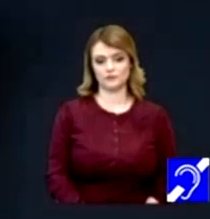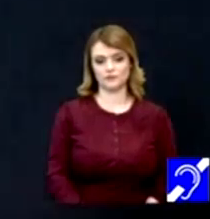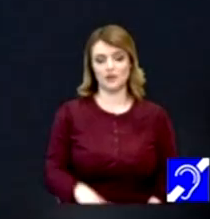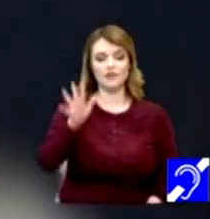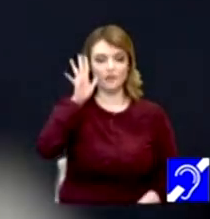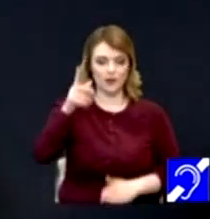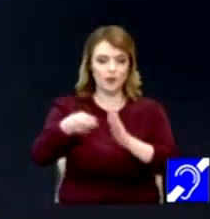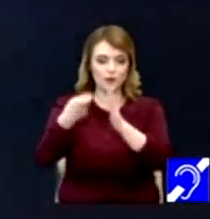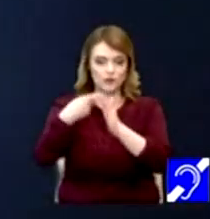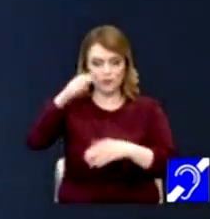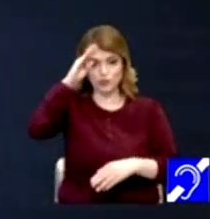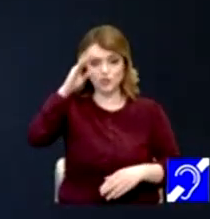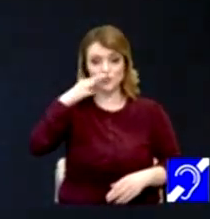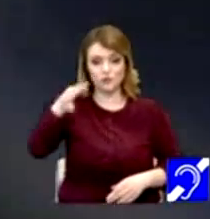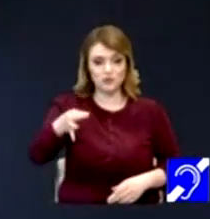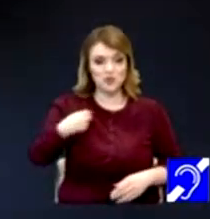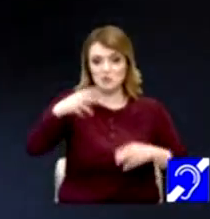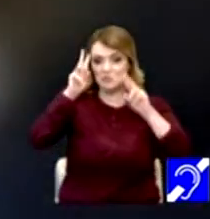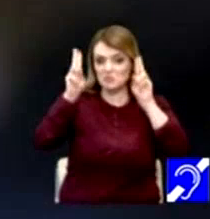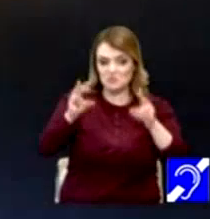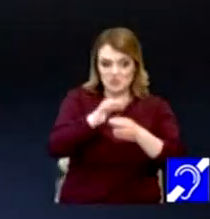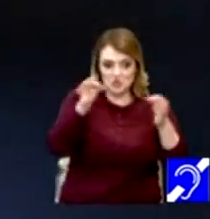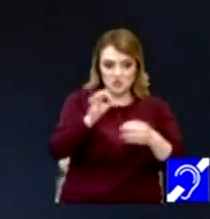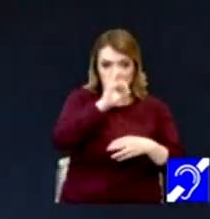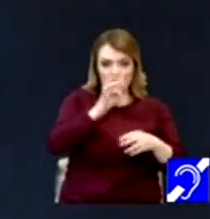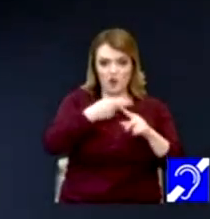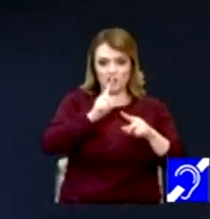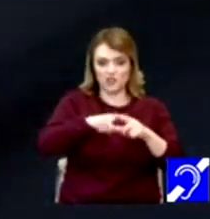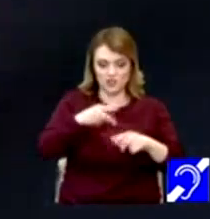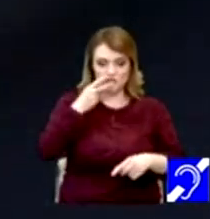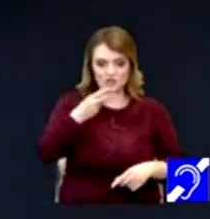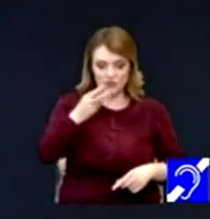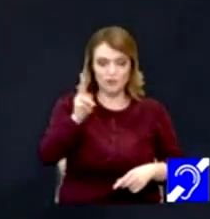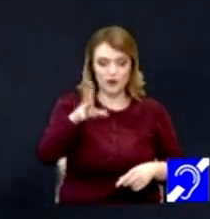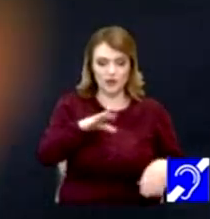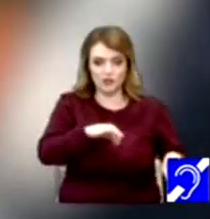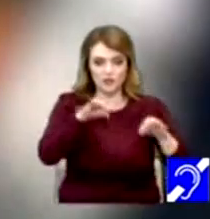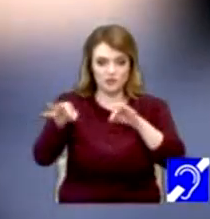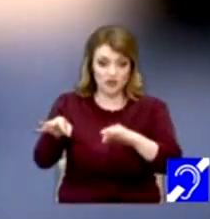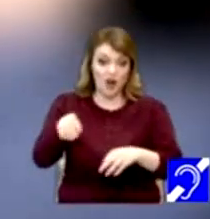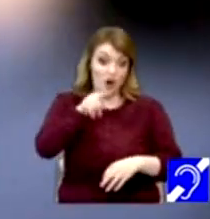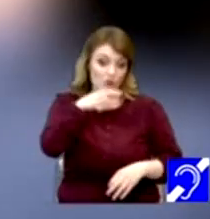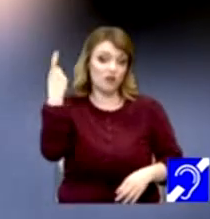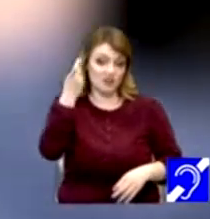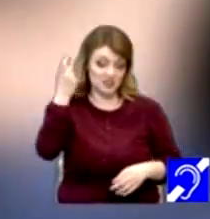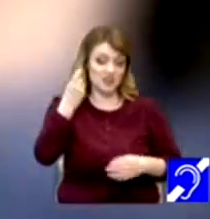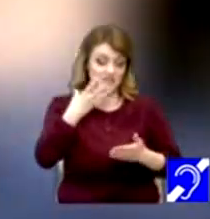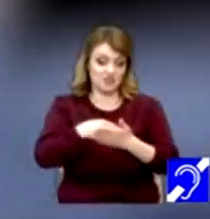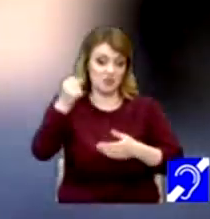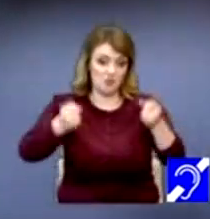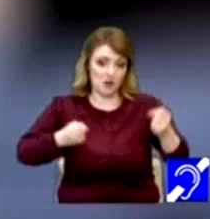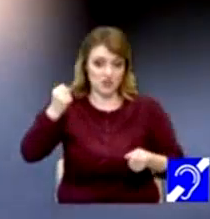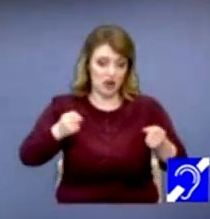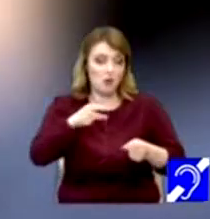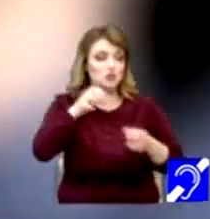În timpul audierilor, bărbatul a spus că nu cunoaște nimic despre marfa pe care o transporta, deși este posesorul legal al